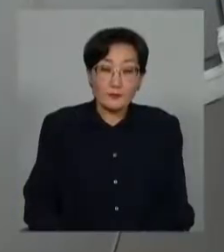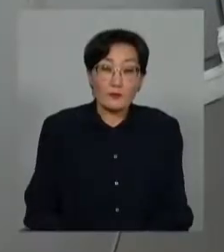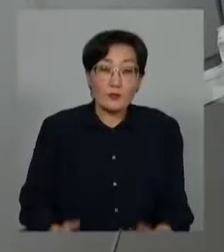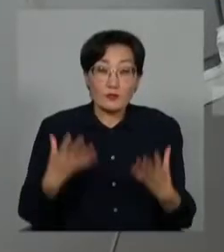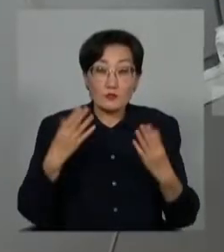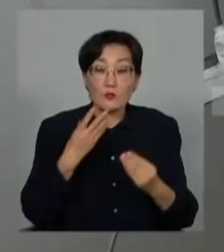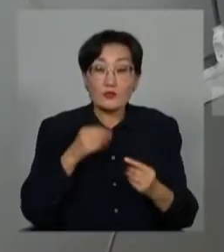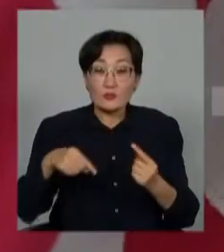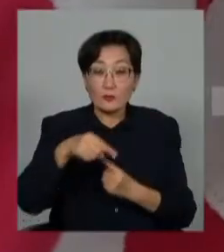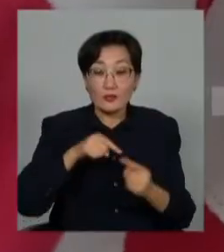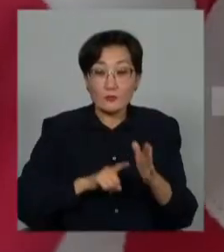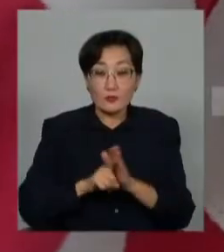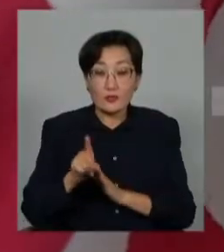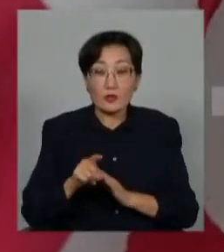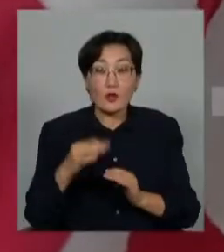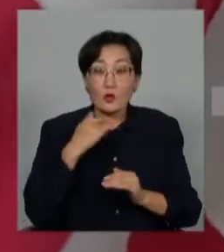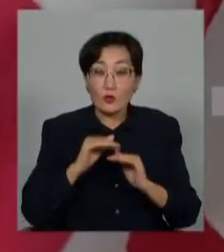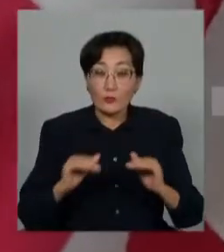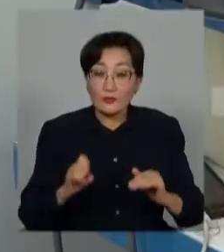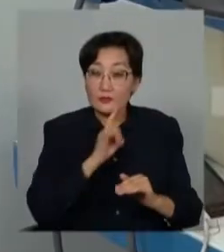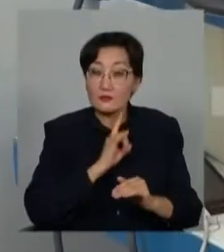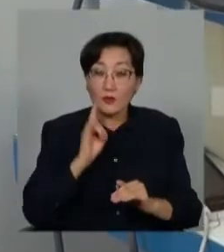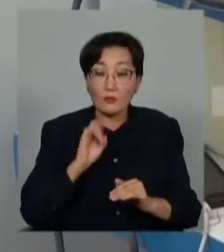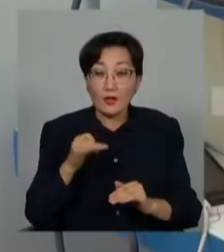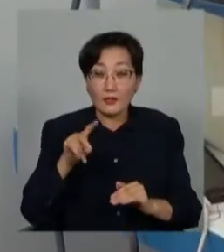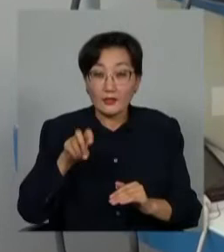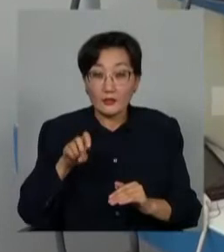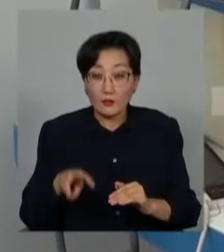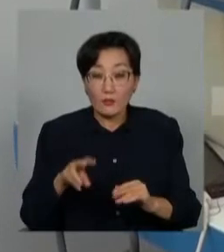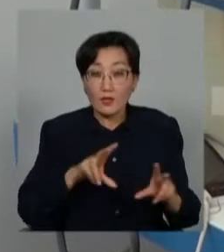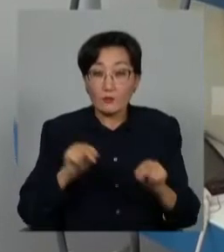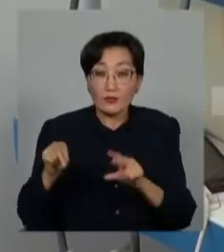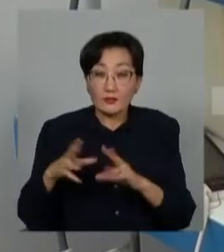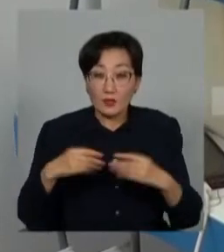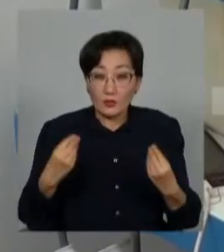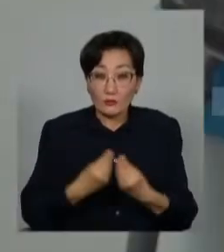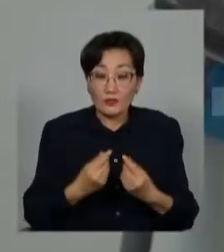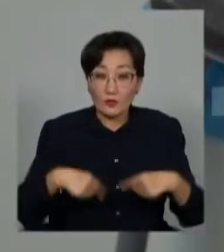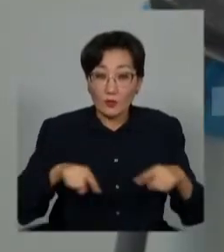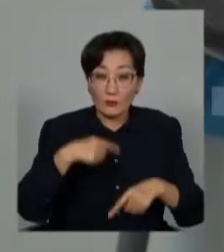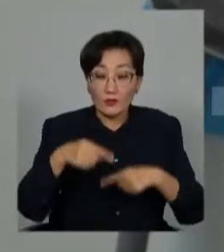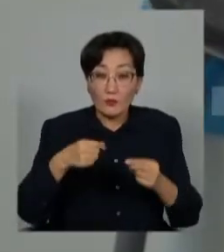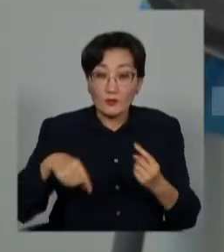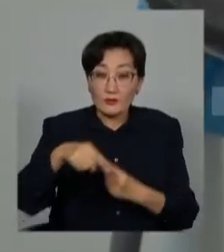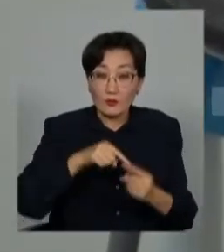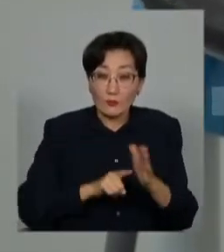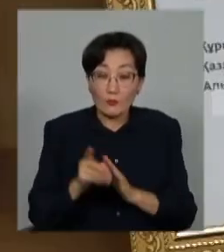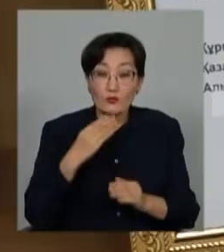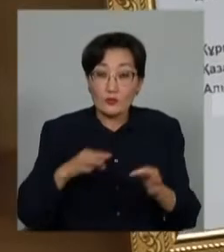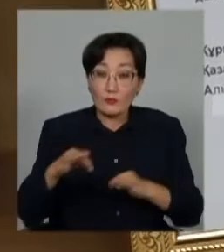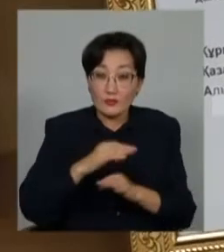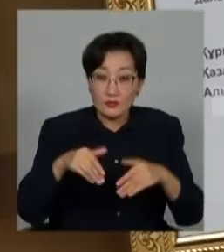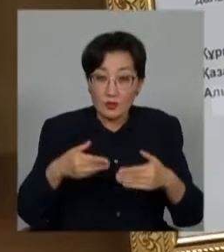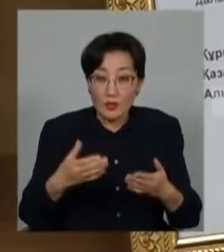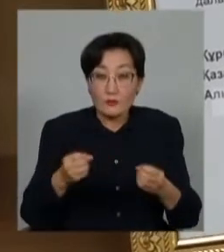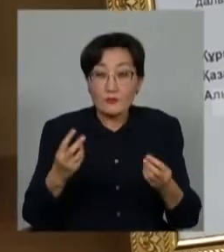Бүгінде өз кәсібін дөңгелетіп отырған көп балалы ана Арайлым Шаханова. Ол бақытты отбасы орталығы арқылы бизнес бастауға өз жобасын ұсынып, арнайы